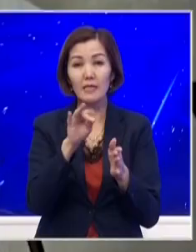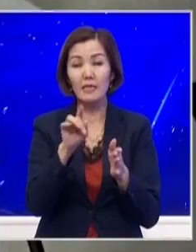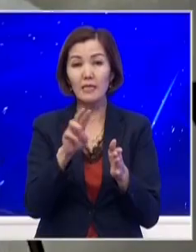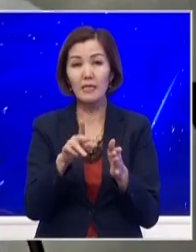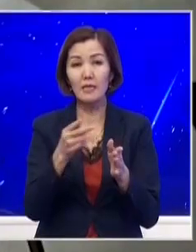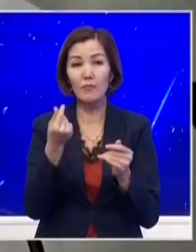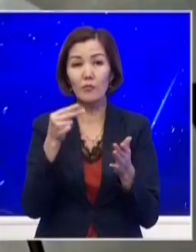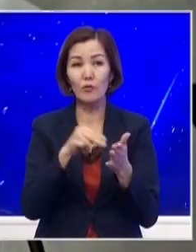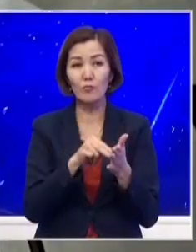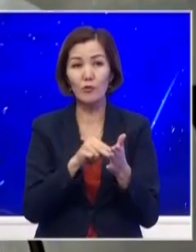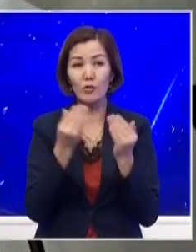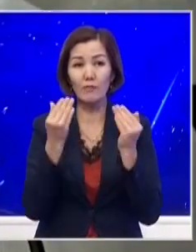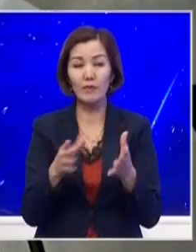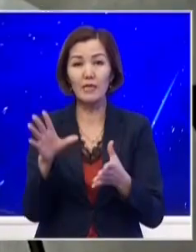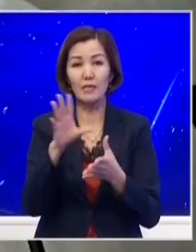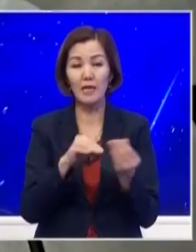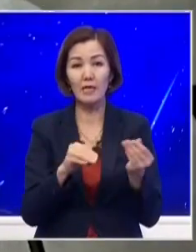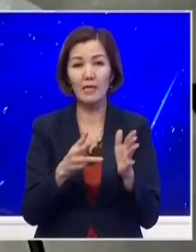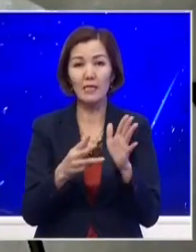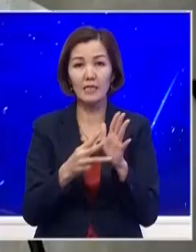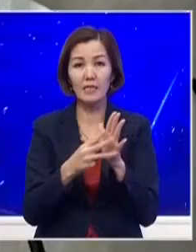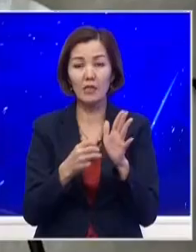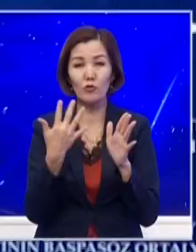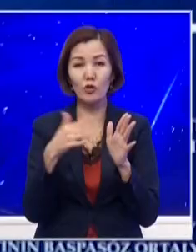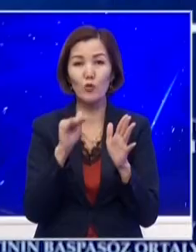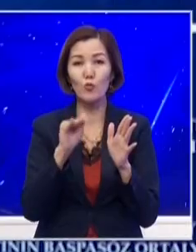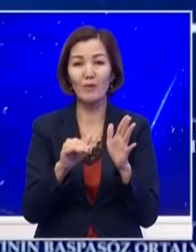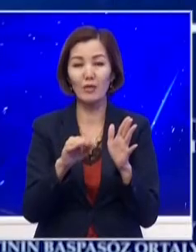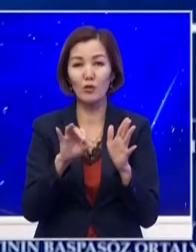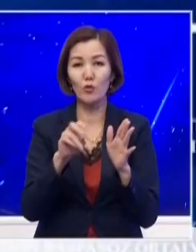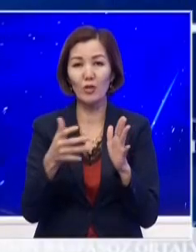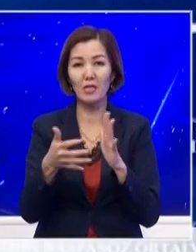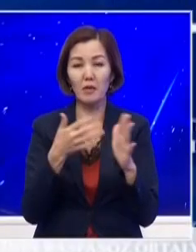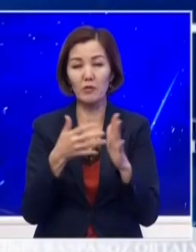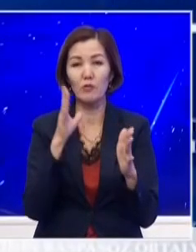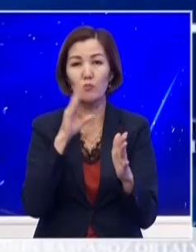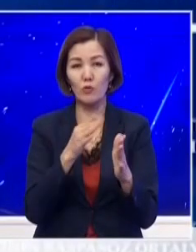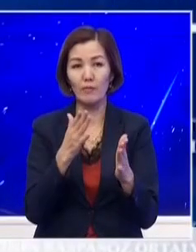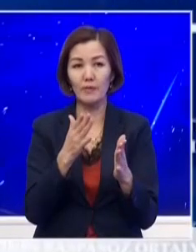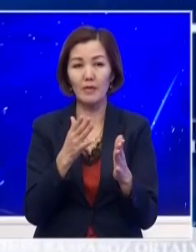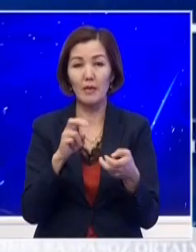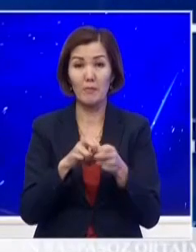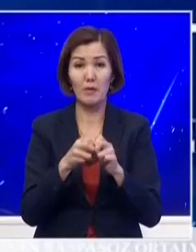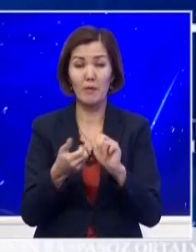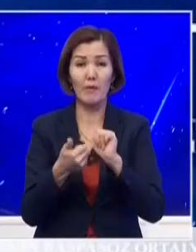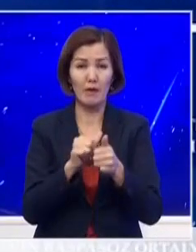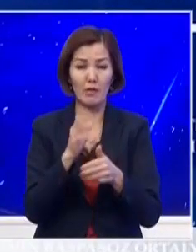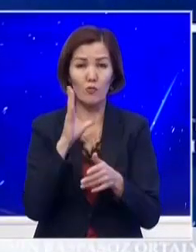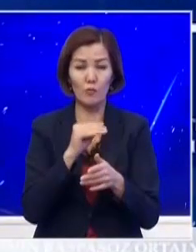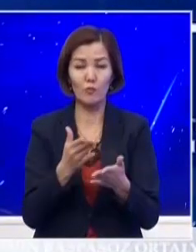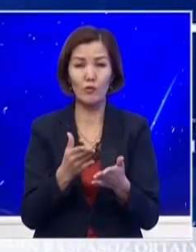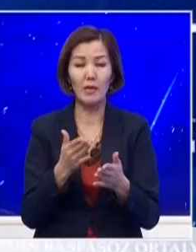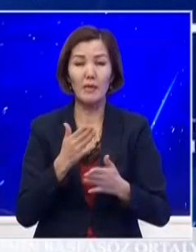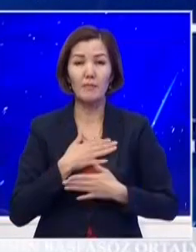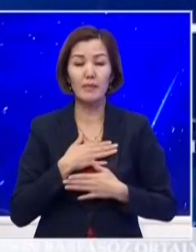бойынша биыл біз 850 мың тонна тапшылығына орнамыз.